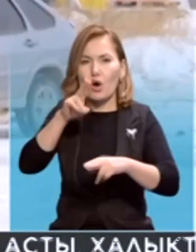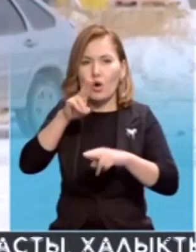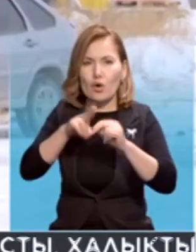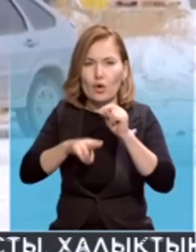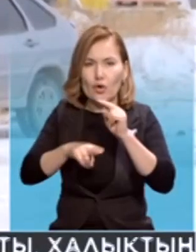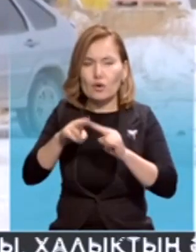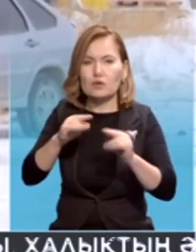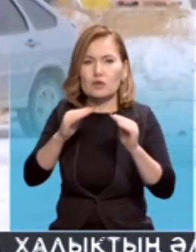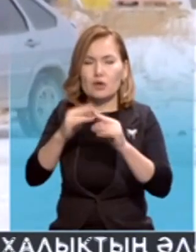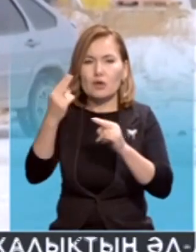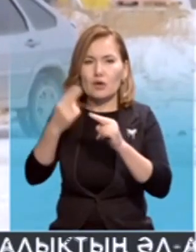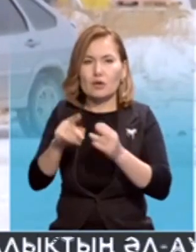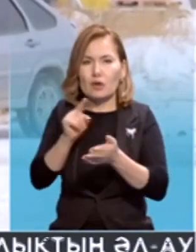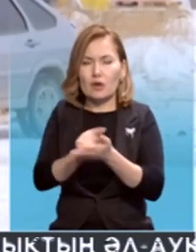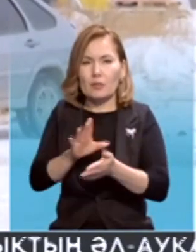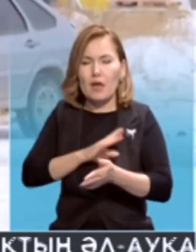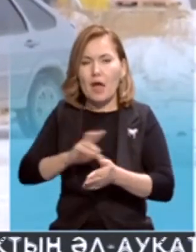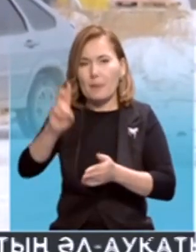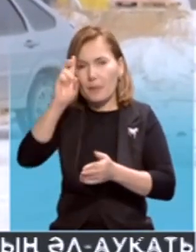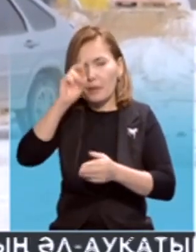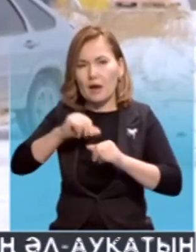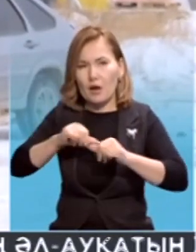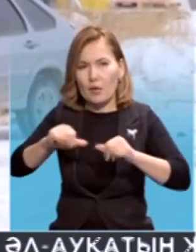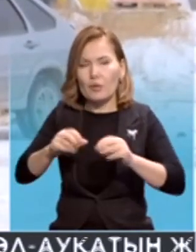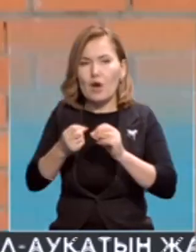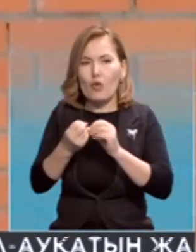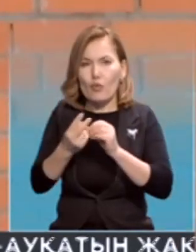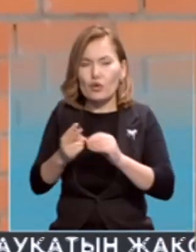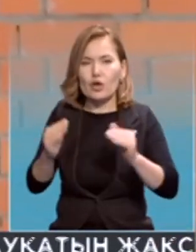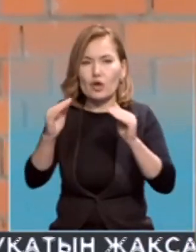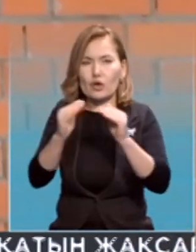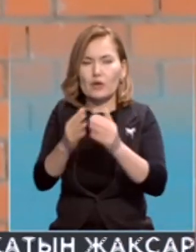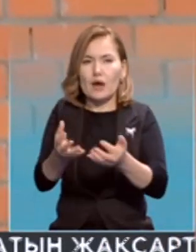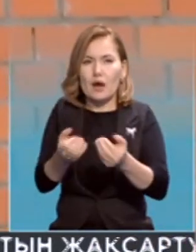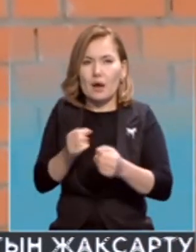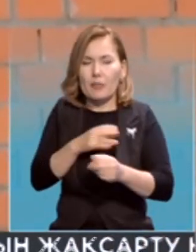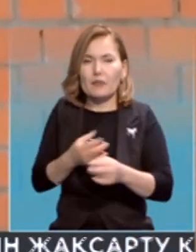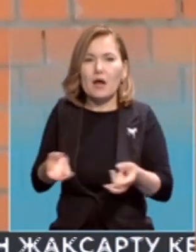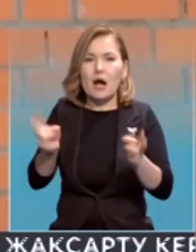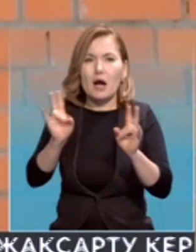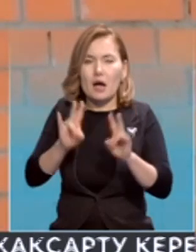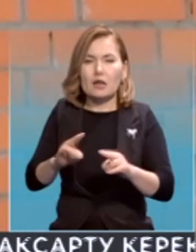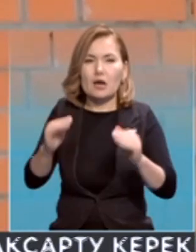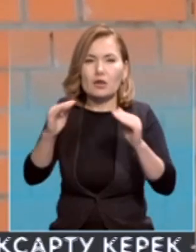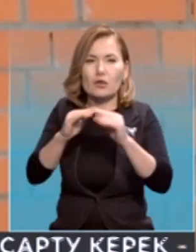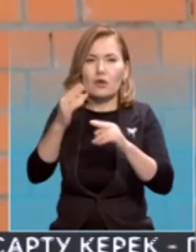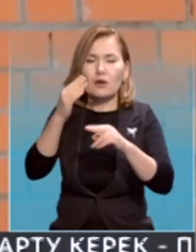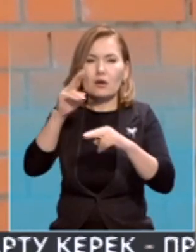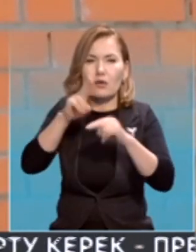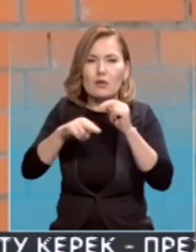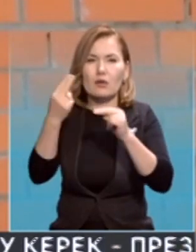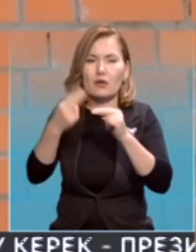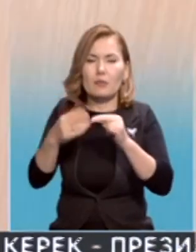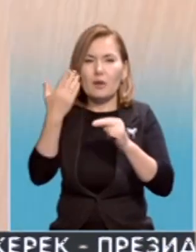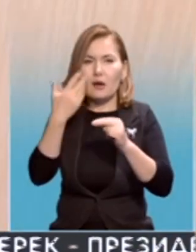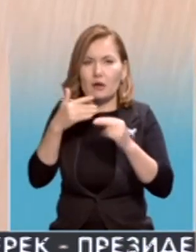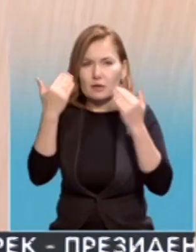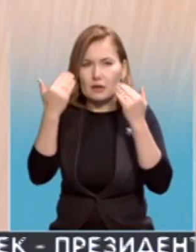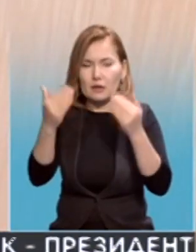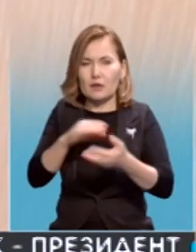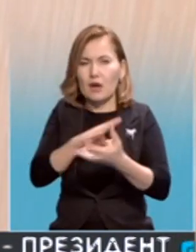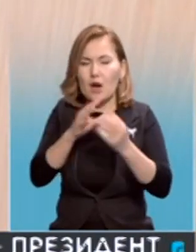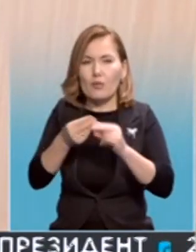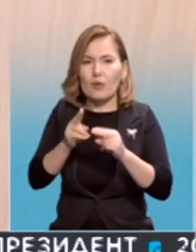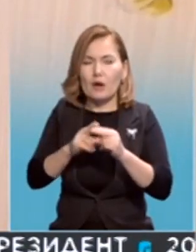аяқталуы тиіс еді. Бірақ мемлекеттік комиссия небәрі 12 үйді ғана қабылдап алған. Қалғаны қашан пайдалануға берілетіні белгісіз. Мұз қатқан